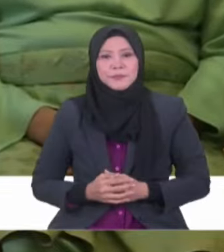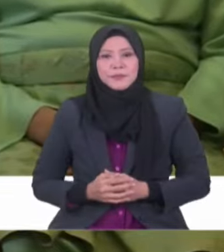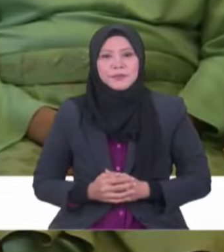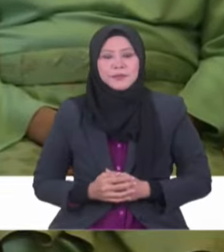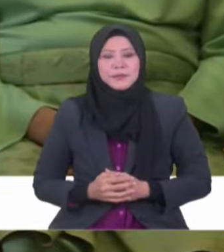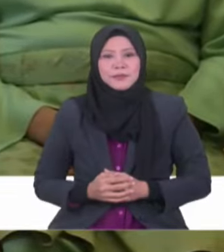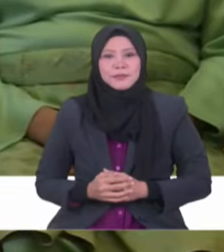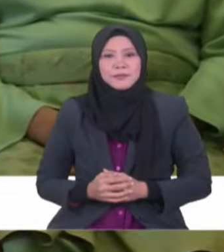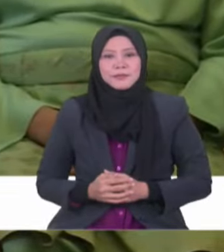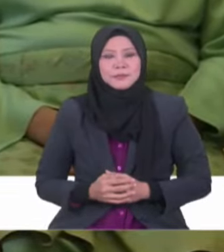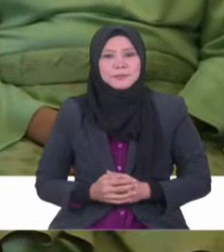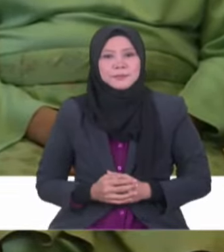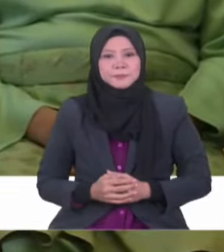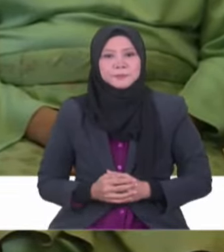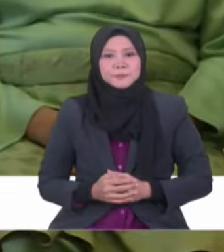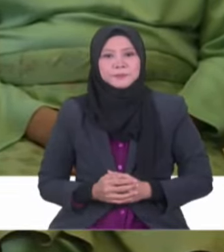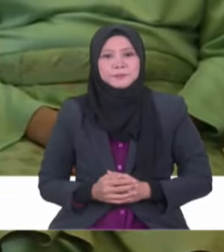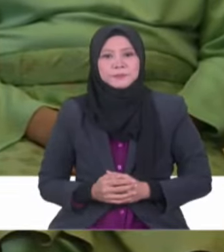Kemudian